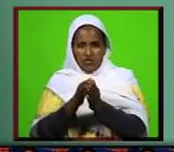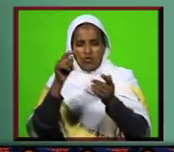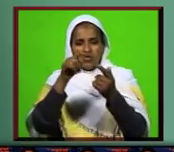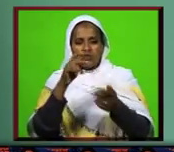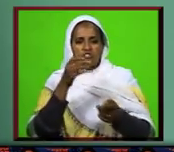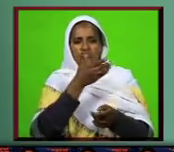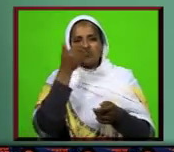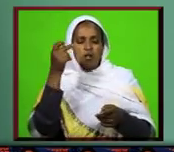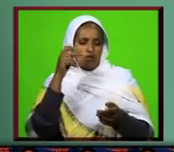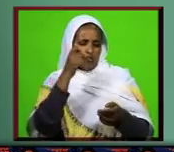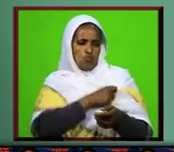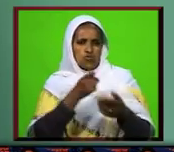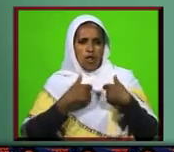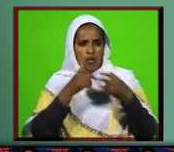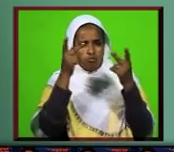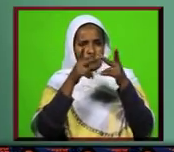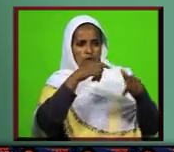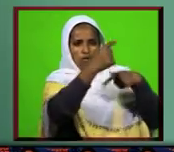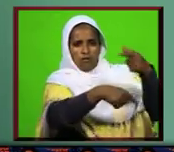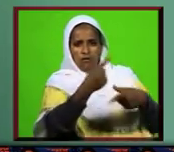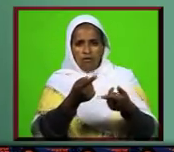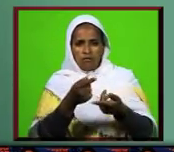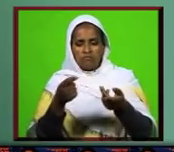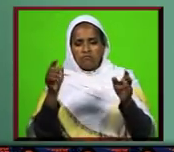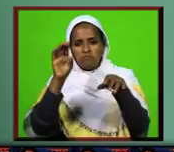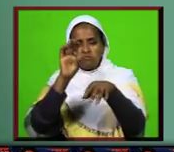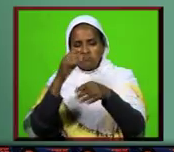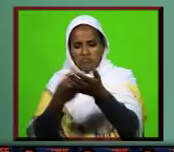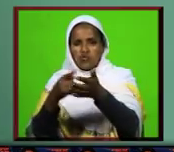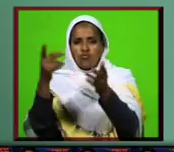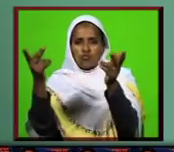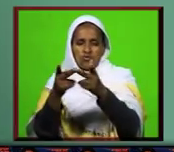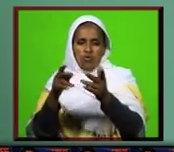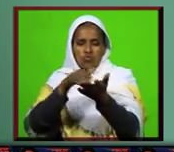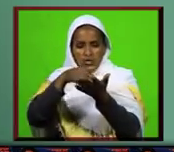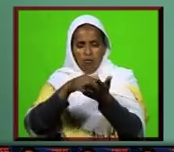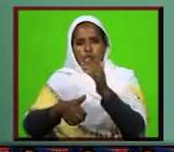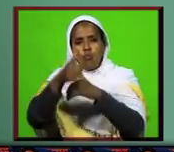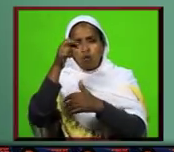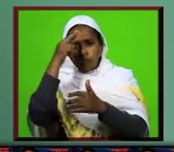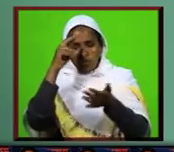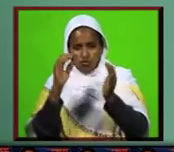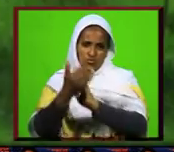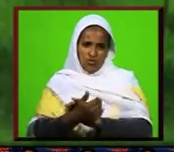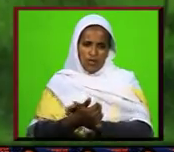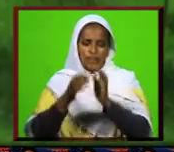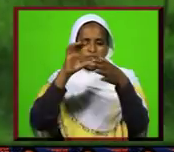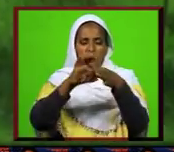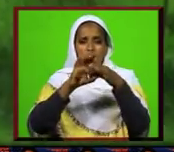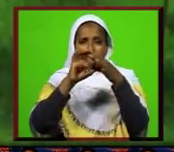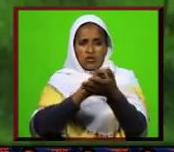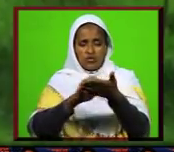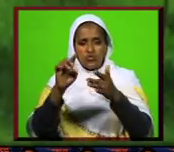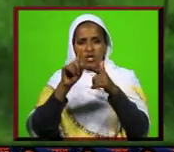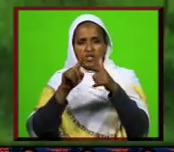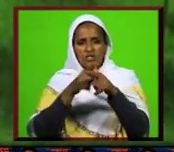የተሻለ ክፍያ ወዳለበት ቦታ መሄዳቸው ጉባኤ ቤቶቹ እንዲዳከሙ ዋና ምክንያቶች ሆነዋል። የማኅበረ